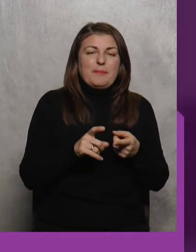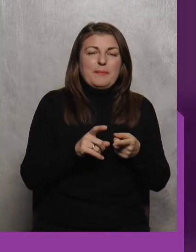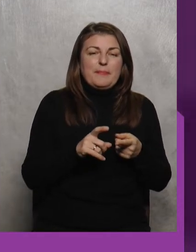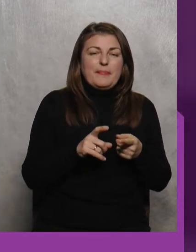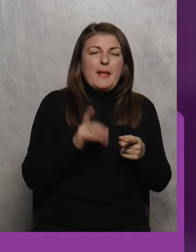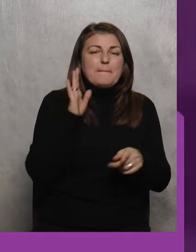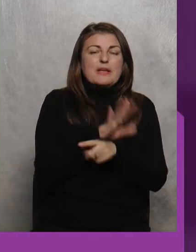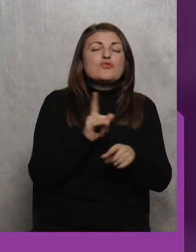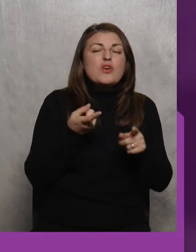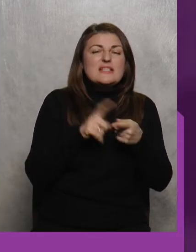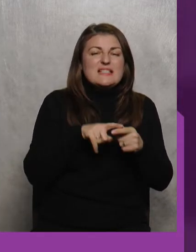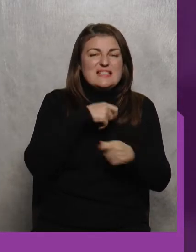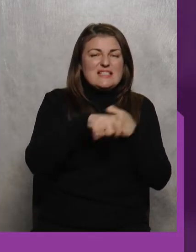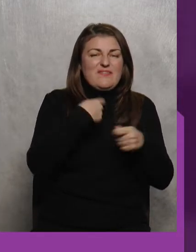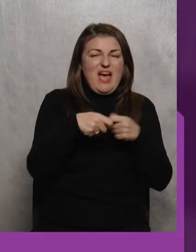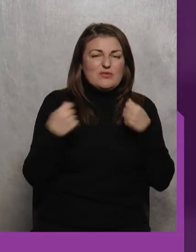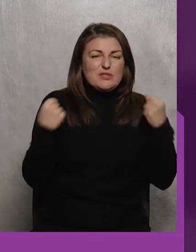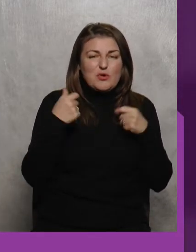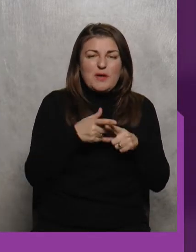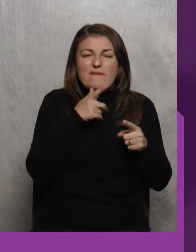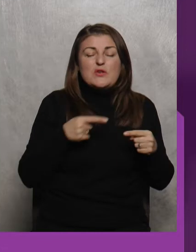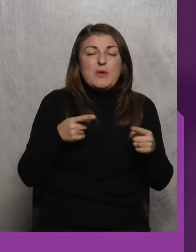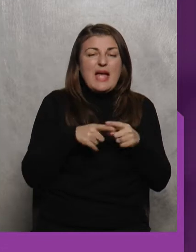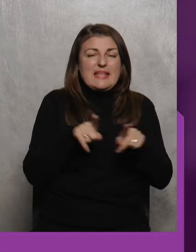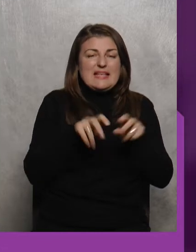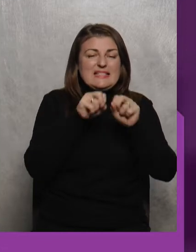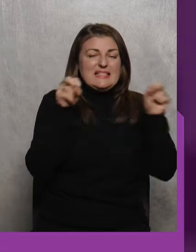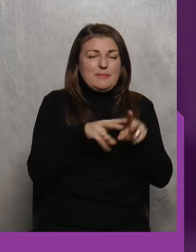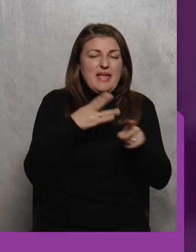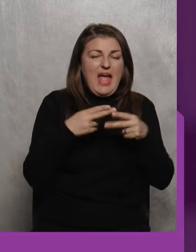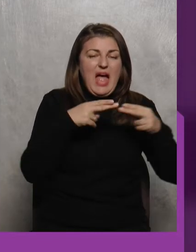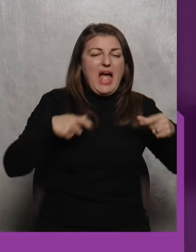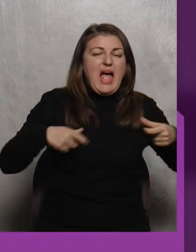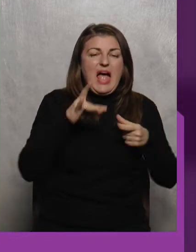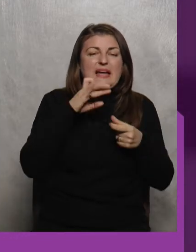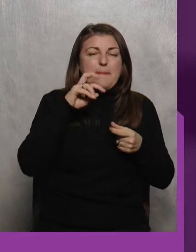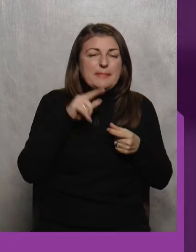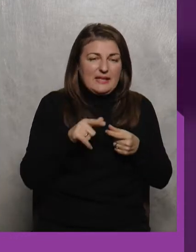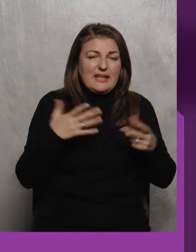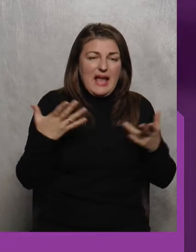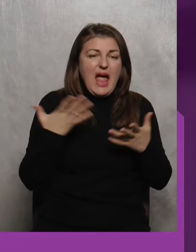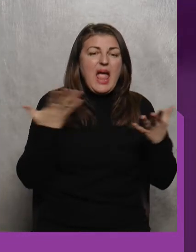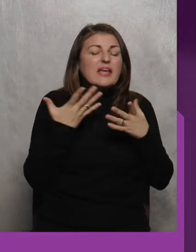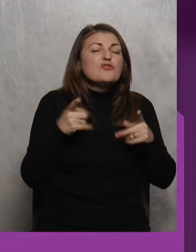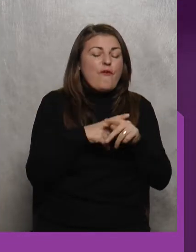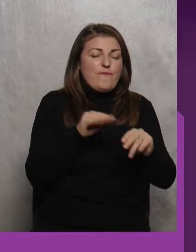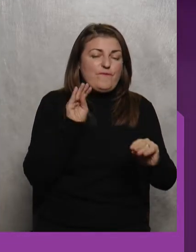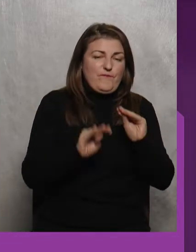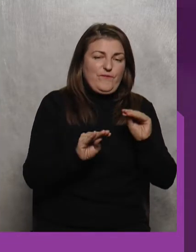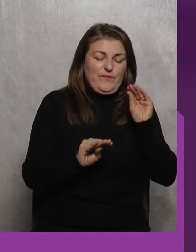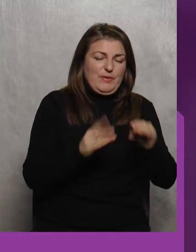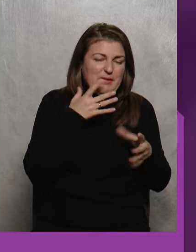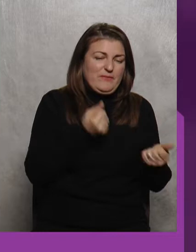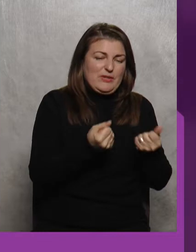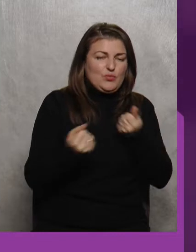зв'язування спортсменів. Відповідно, спеціальний ремінь, який фіксує руки